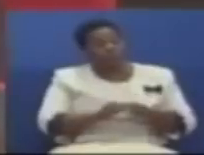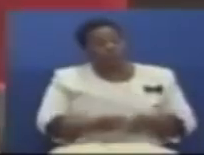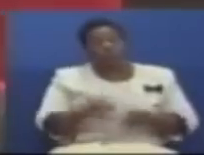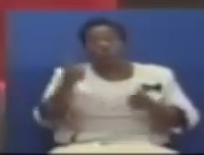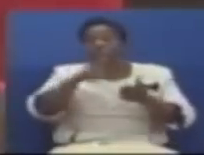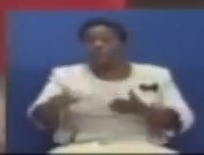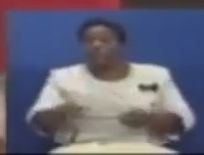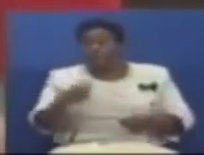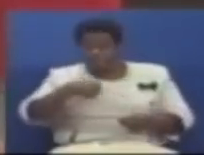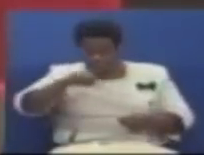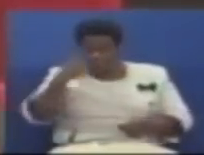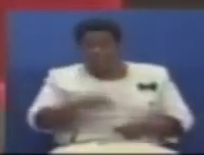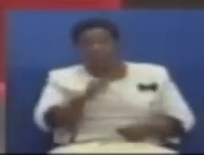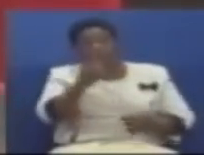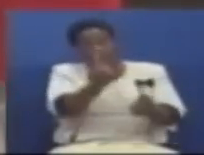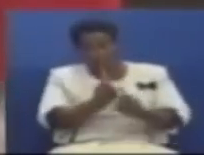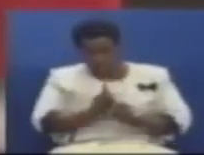hata mimi mwenyewe nilifuatwa.